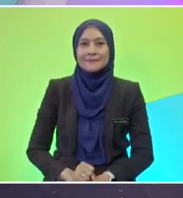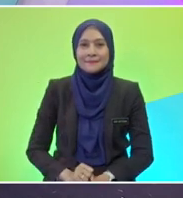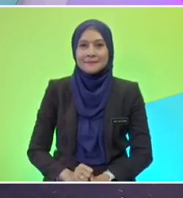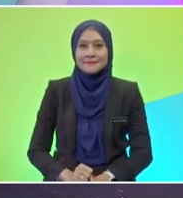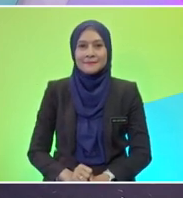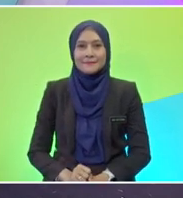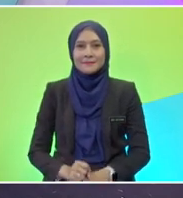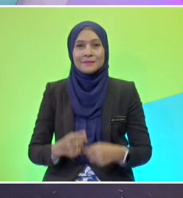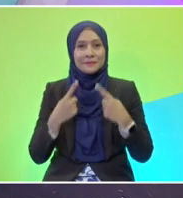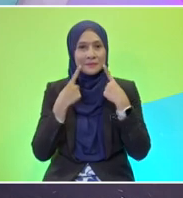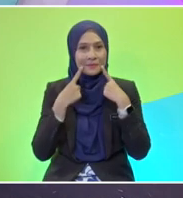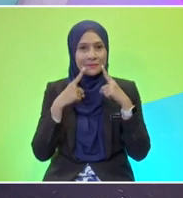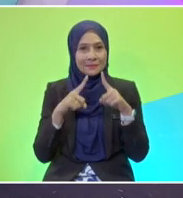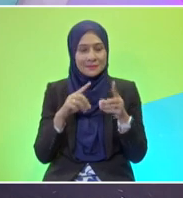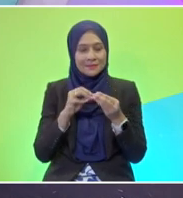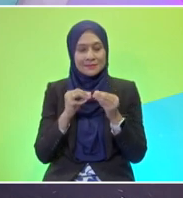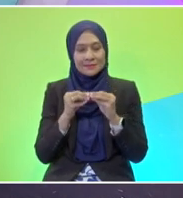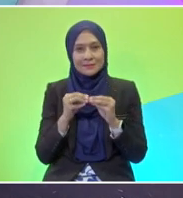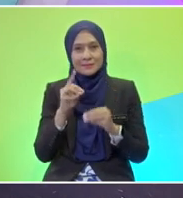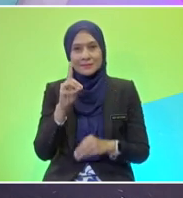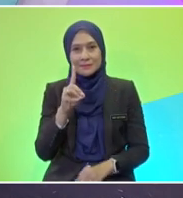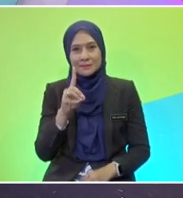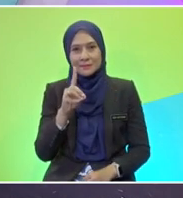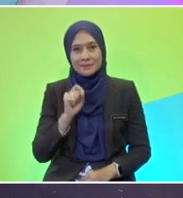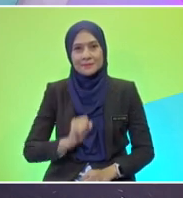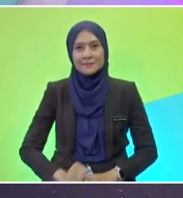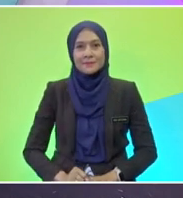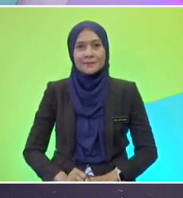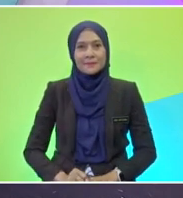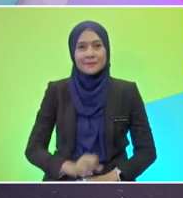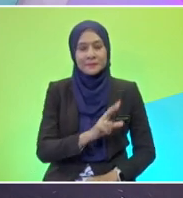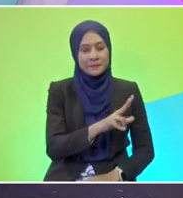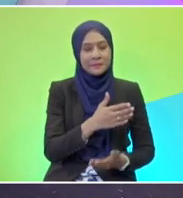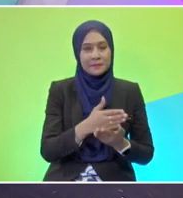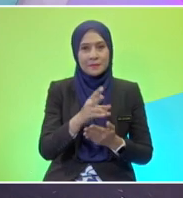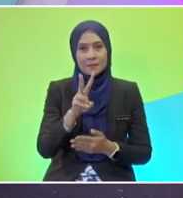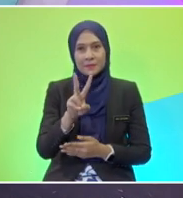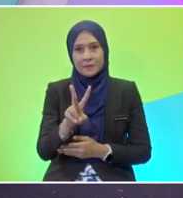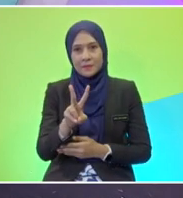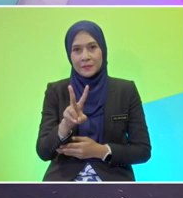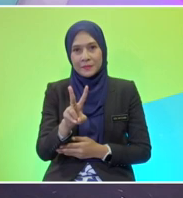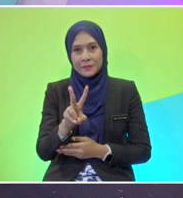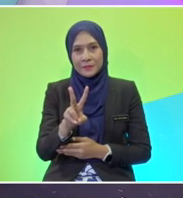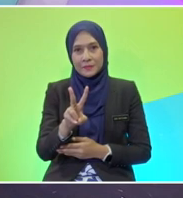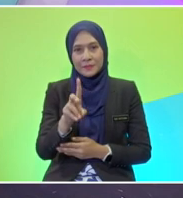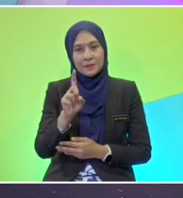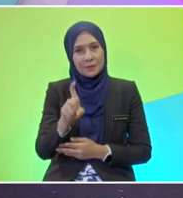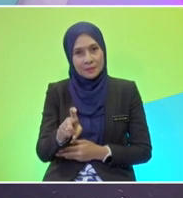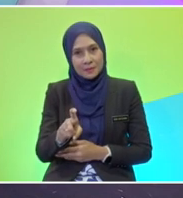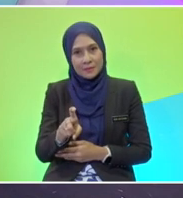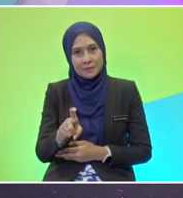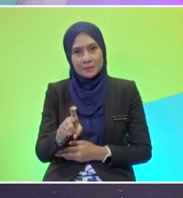dia, nombor satu. Jadi ingat, tiga tolak dua tadi kita kena letak